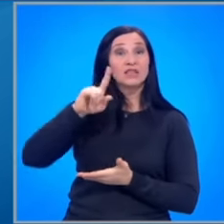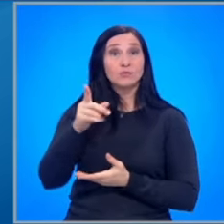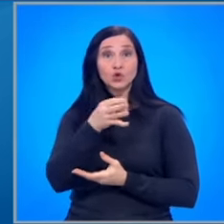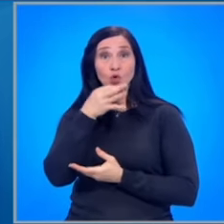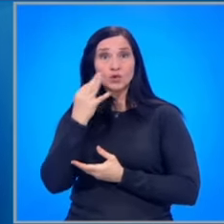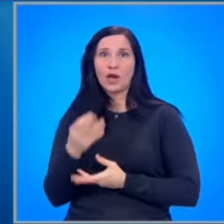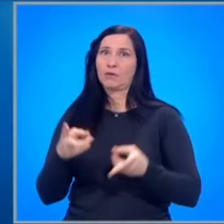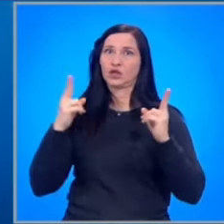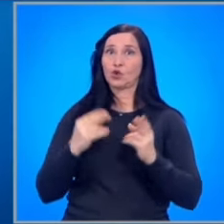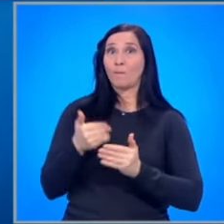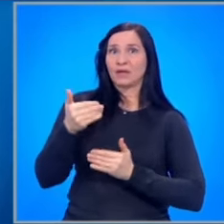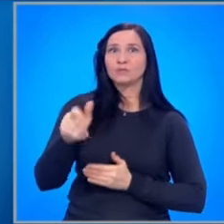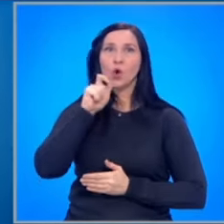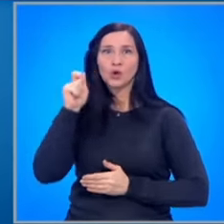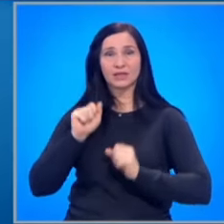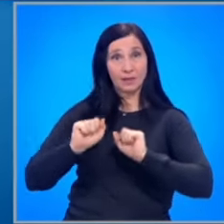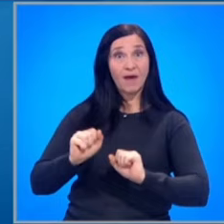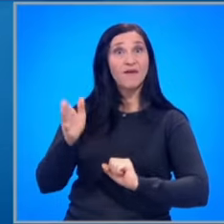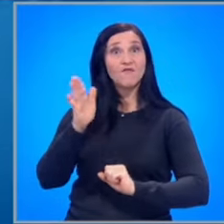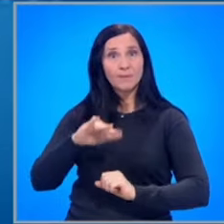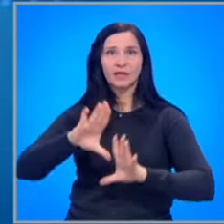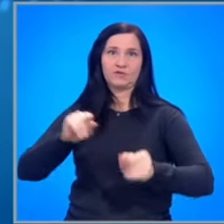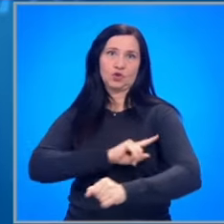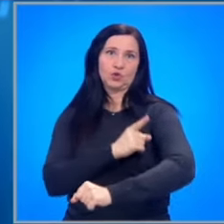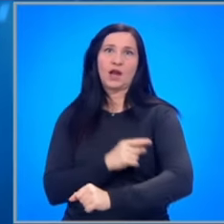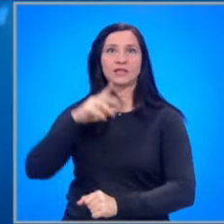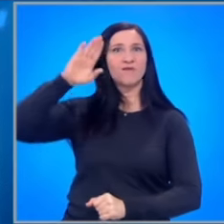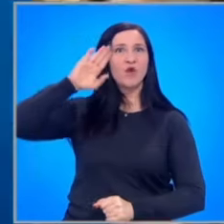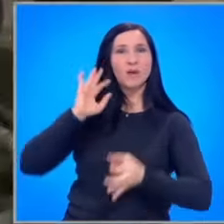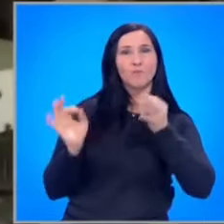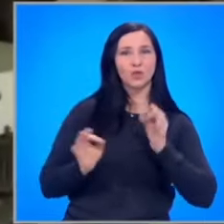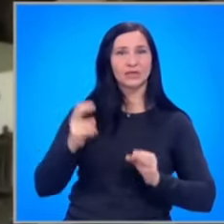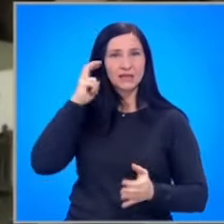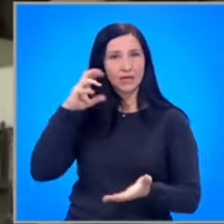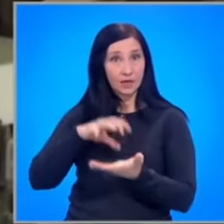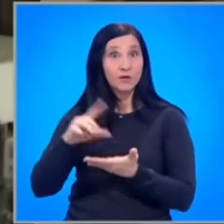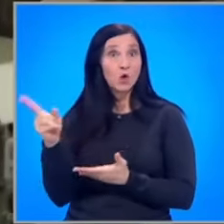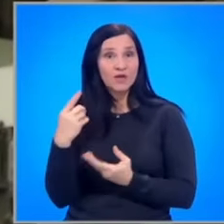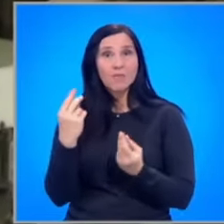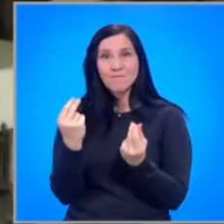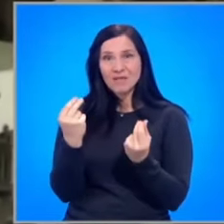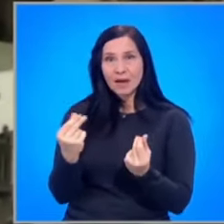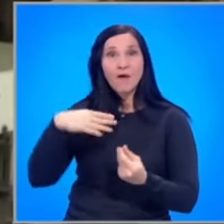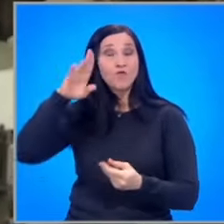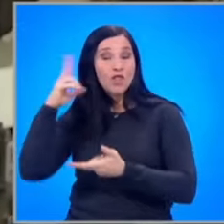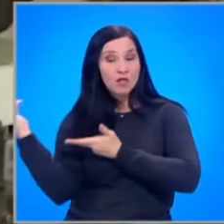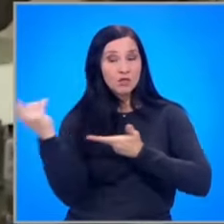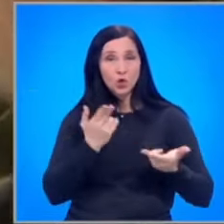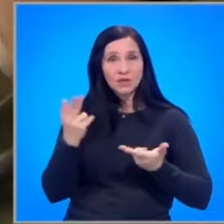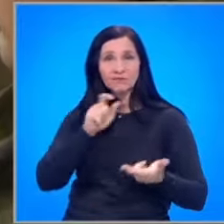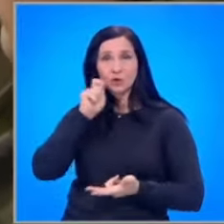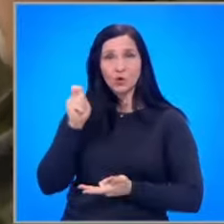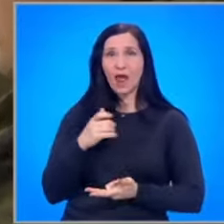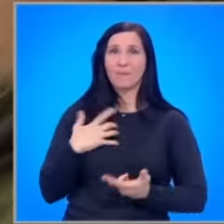предимство над украинската отбрана, въпреки всички усилия за военна модернизация на Киев. Освен материална, военните доставки за Украина